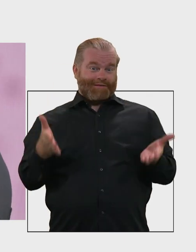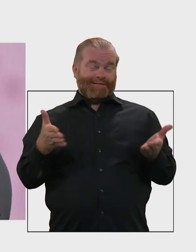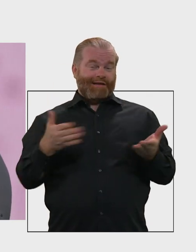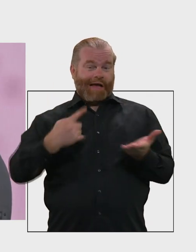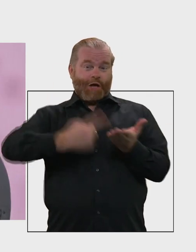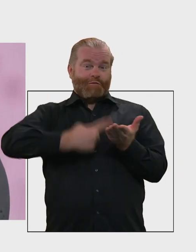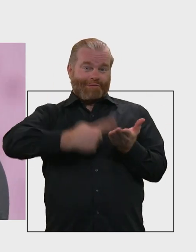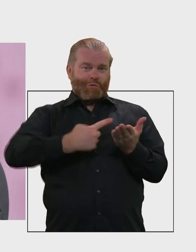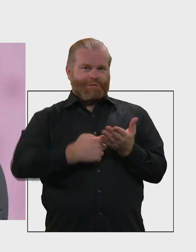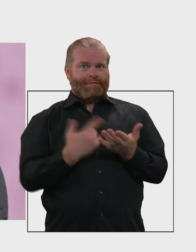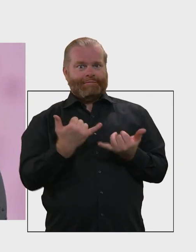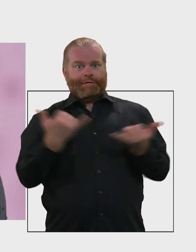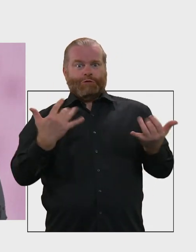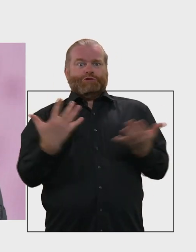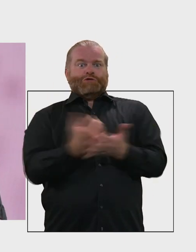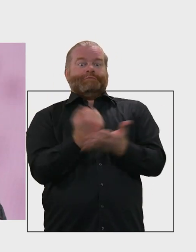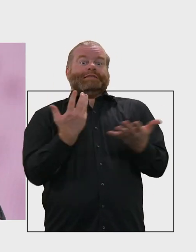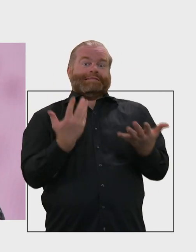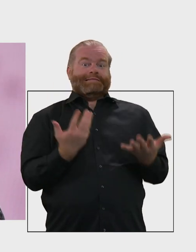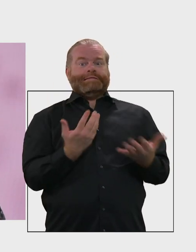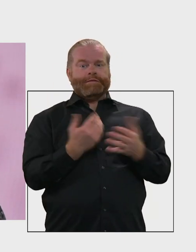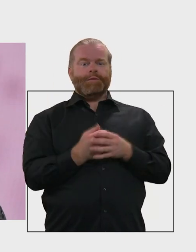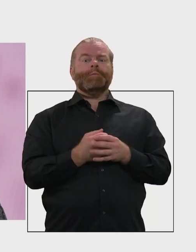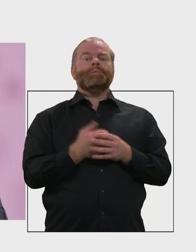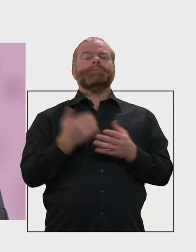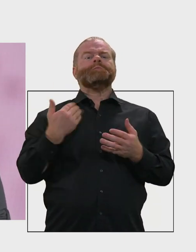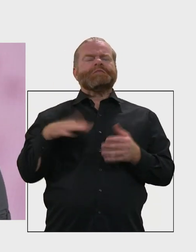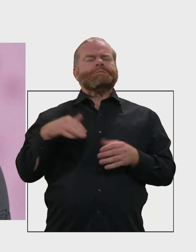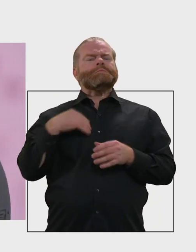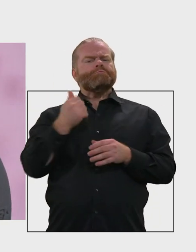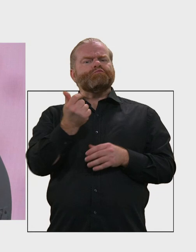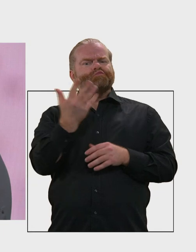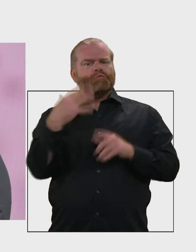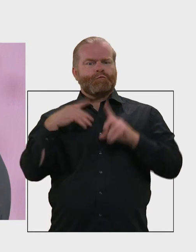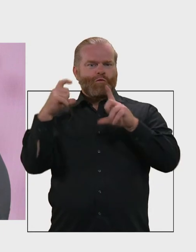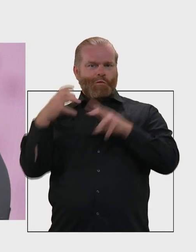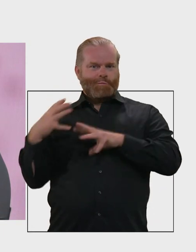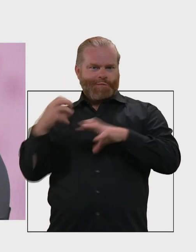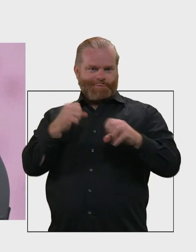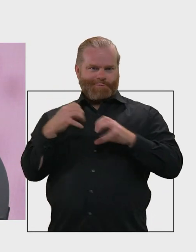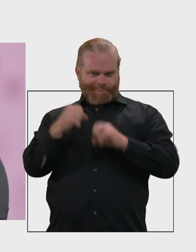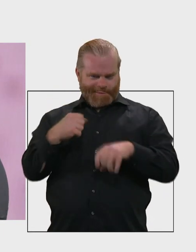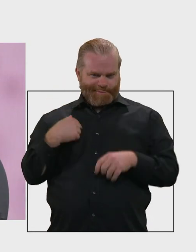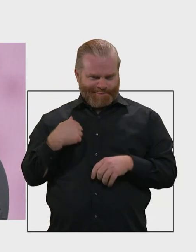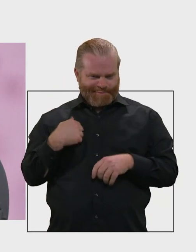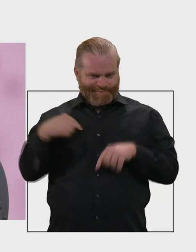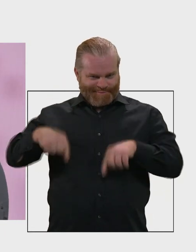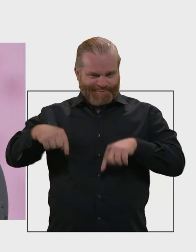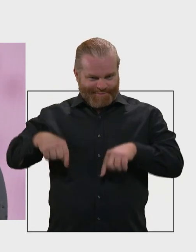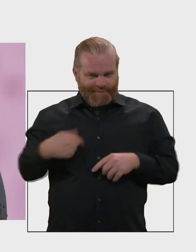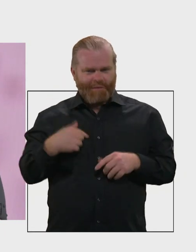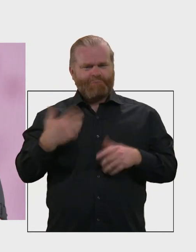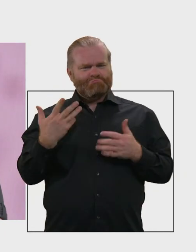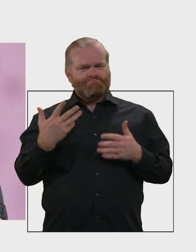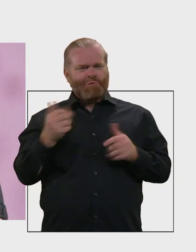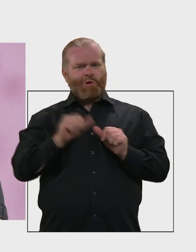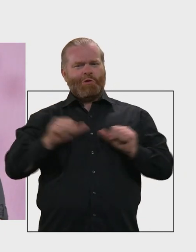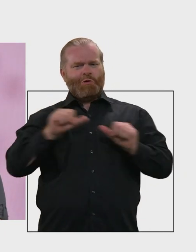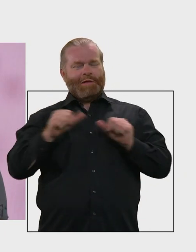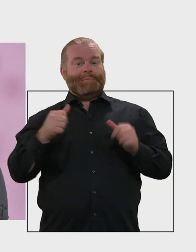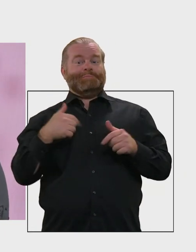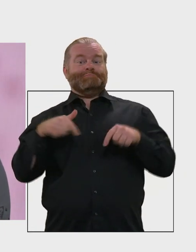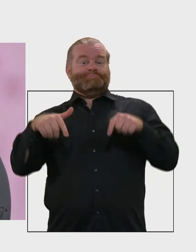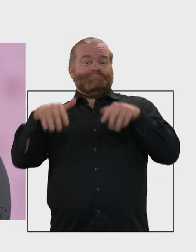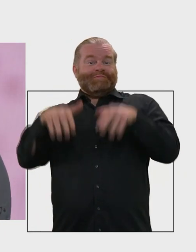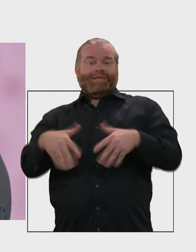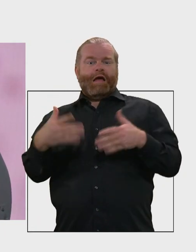Also unter anderem bin ich wirklich glücklich, dass es ein Bodenleitsystem gibt in diesem Gebäude. Das ist jetzt letzte Woche